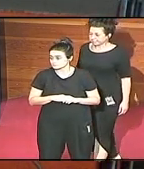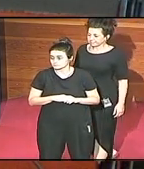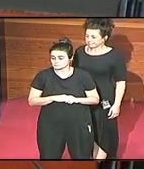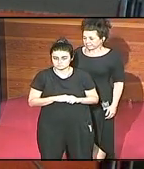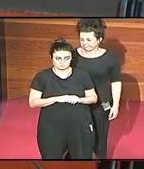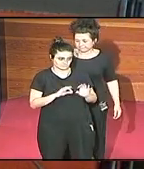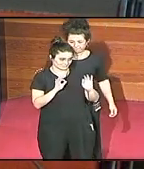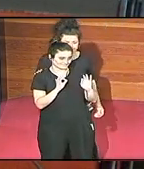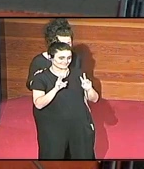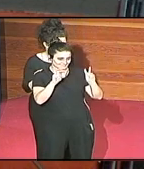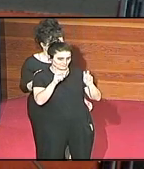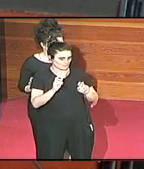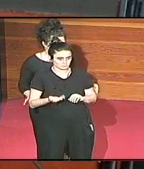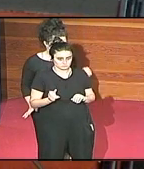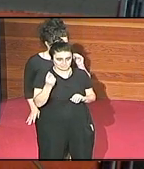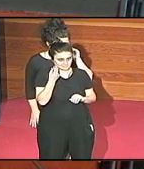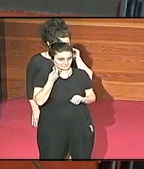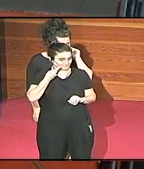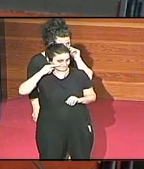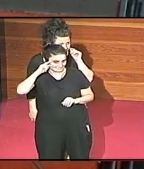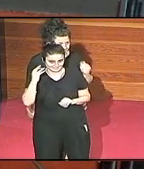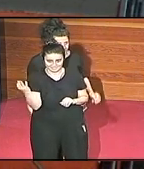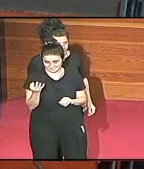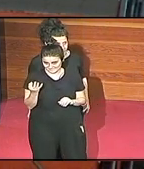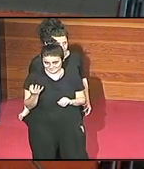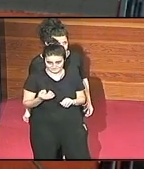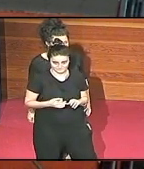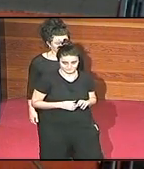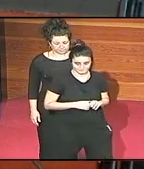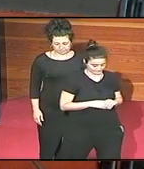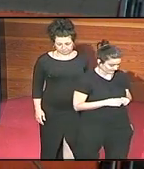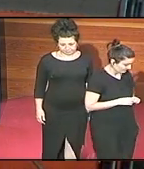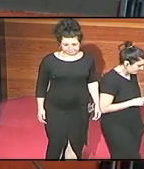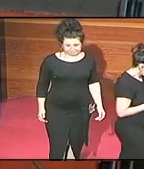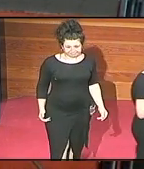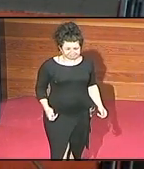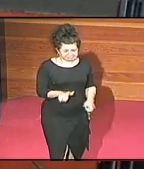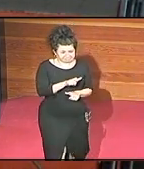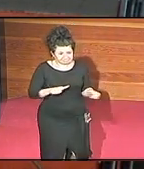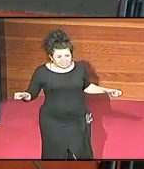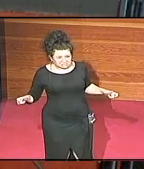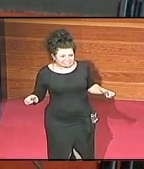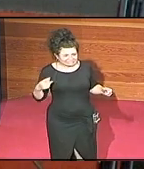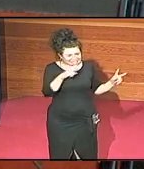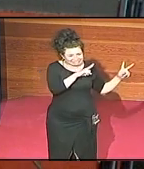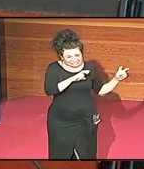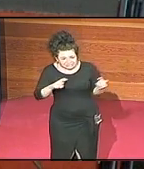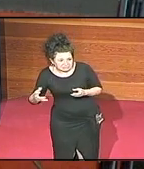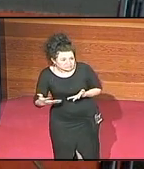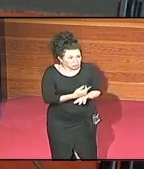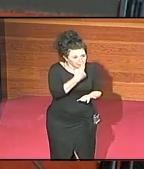espezializazioa dela kontua, ez? Osa, denetarik dakiena, eta denaren inguruan iritzia daukan